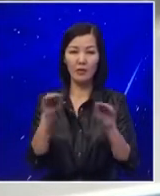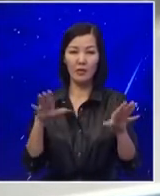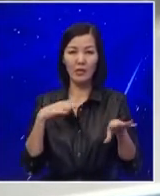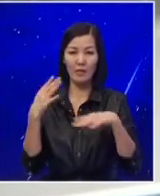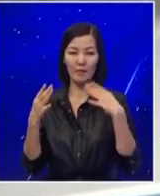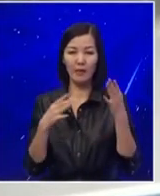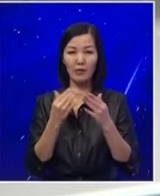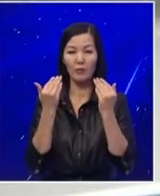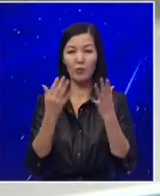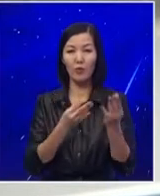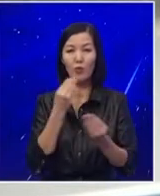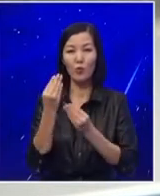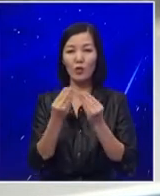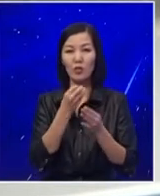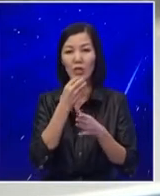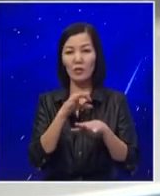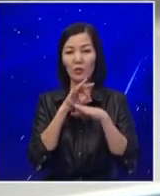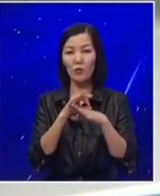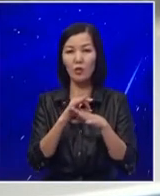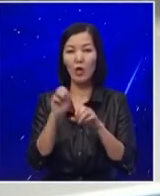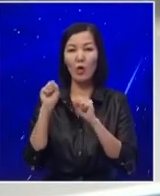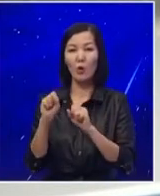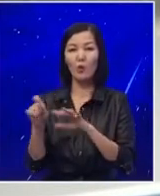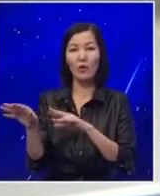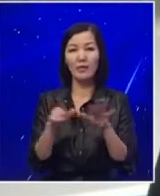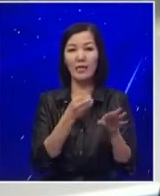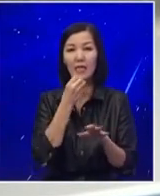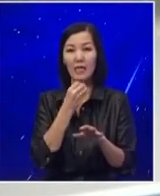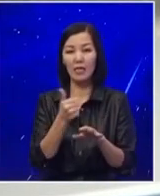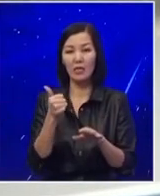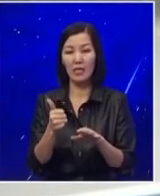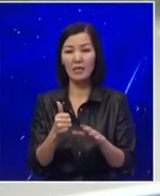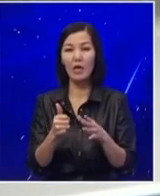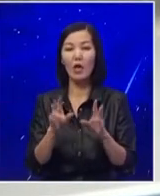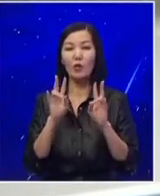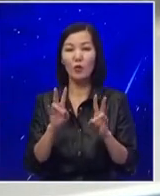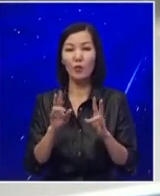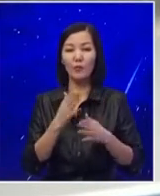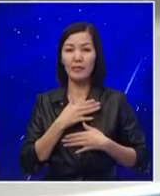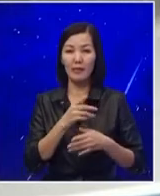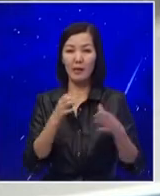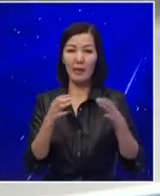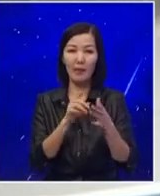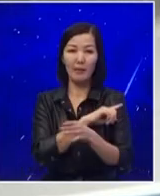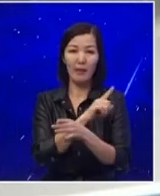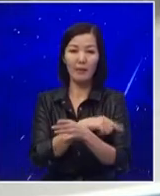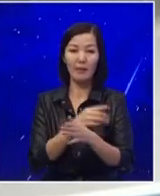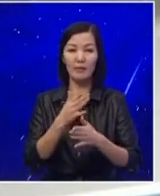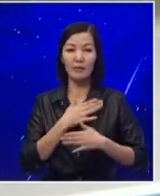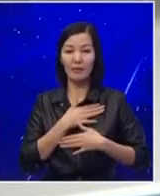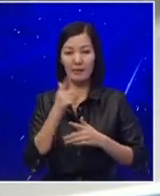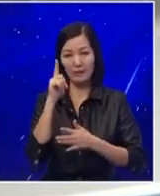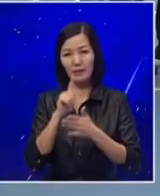көрсетті. Бүгін жақсы ойнады. Олардың қорғаныс әрекеттері жаман емес. Бірақ біздің команда мықты. Біз